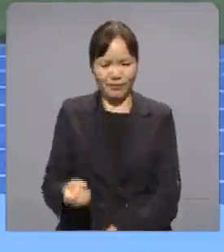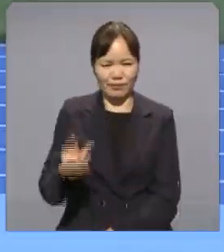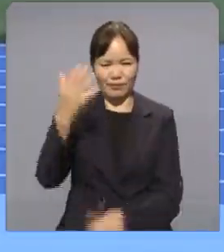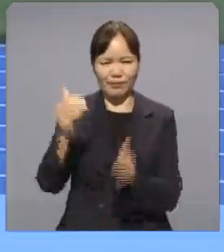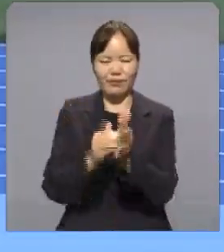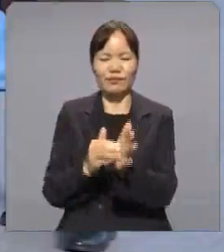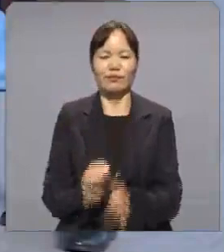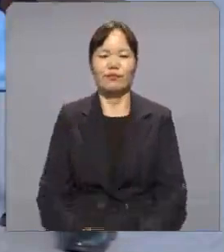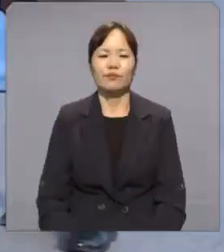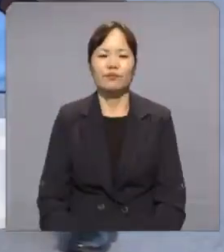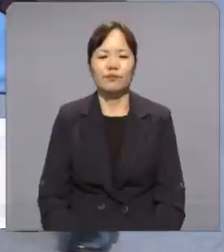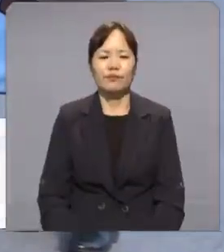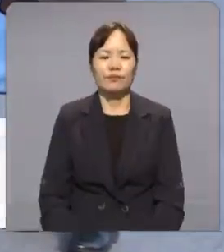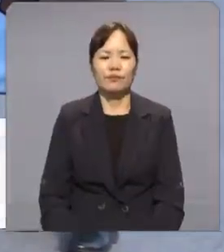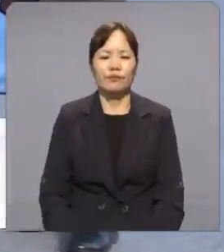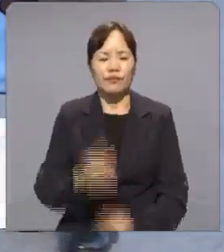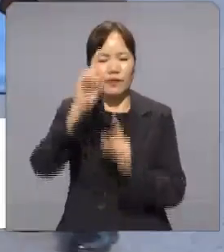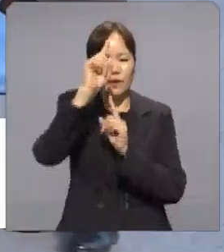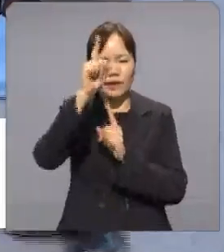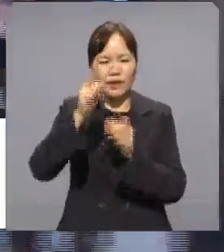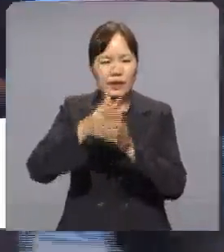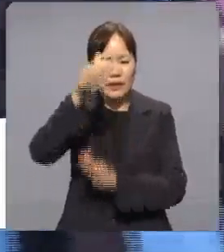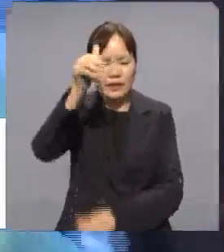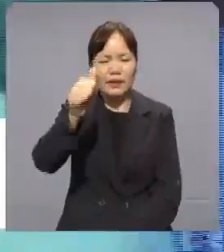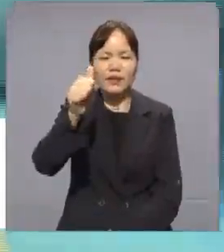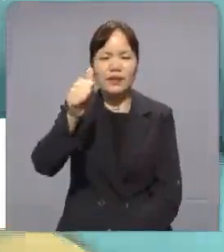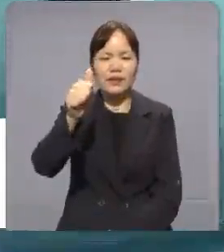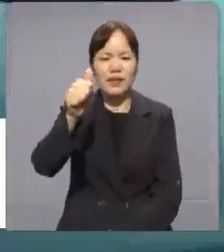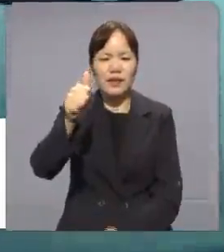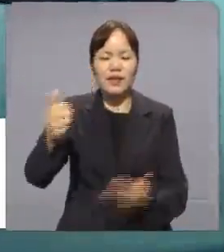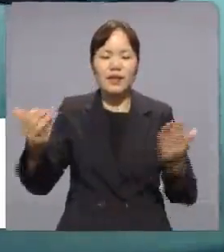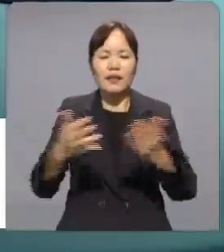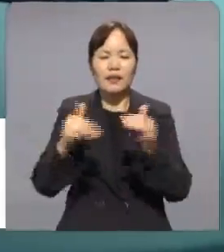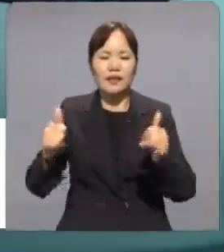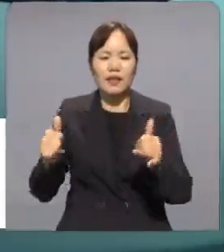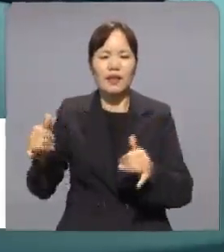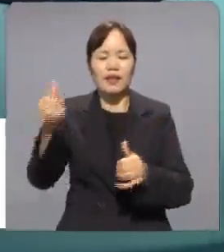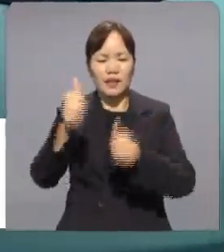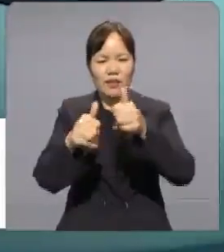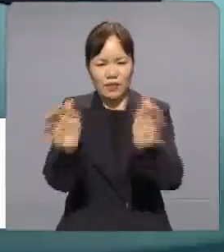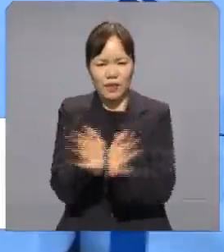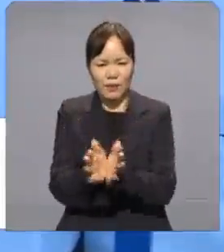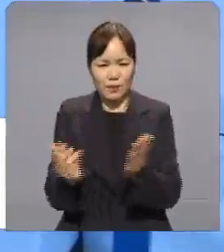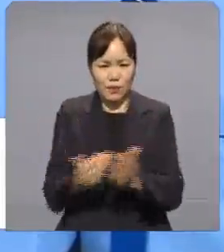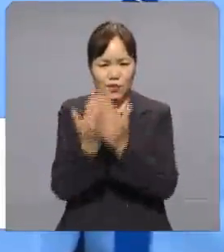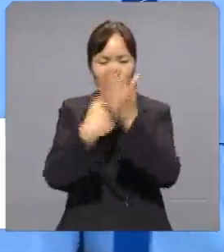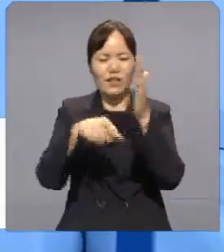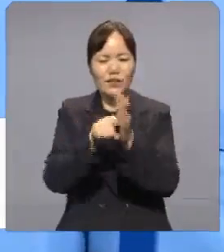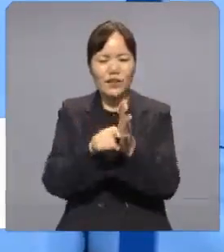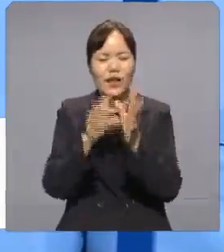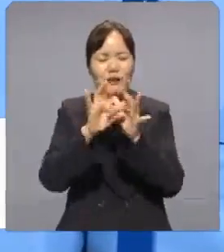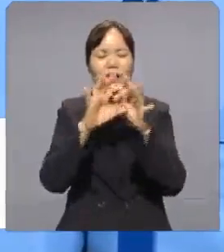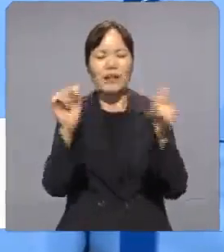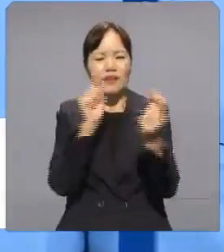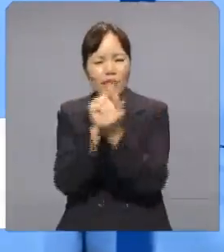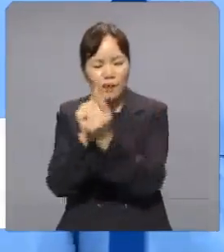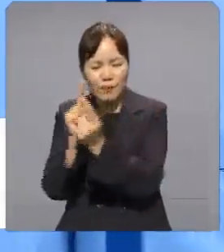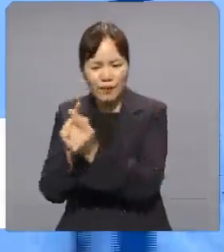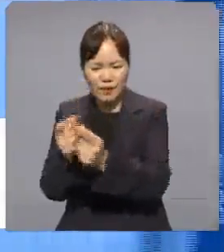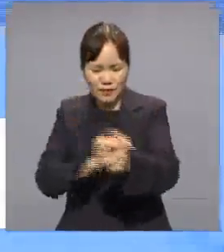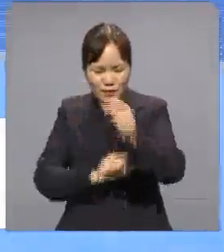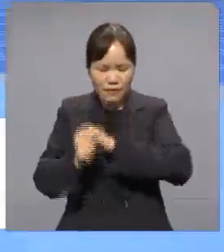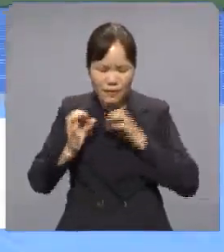됐습니다 이상의 시장이 직장 운동 경기부 활성화를 위해 직접 관계자들을 접촉하는 등